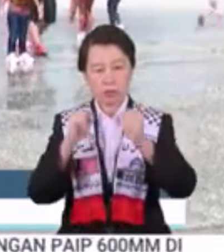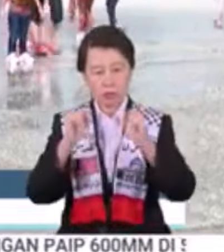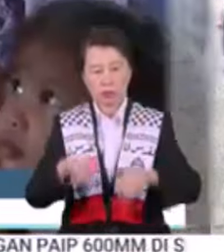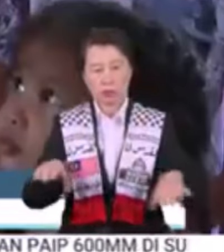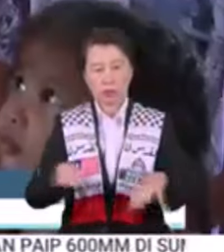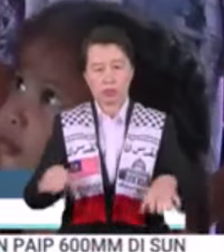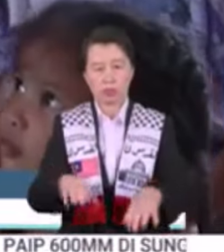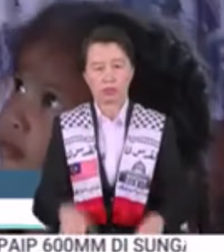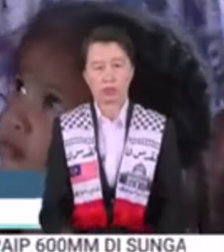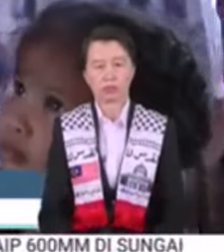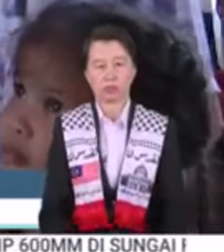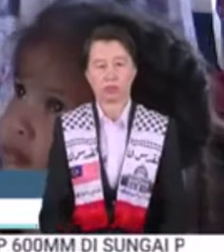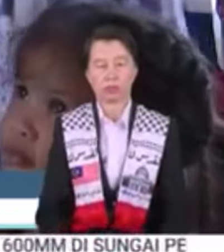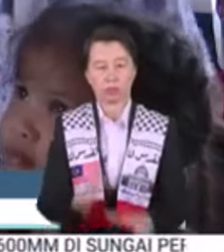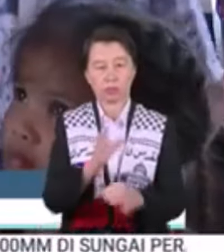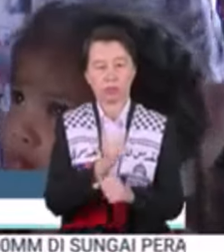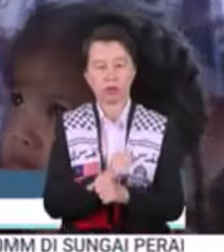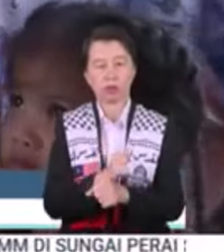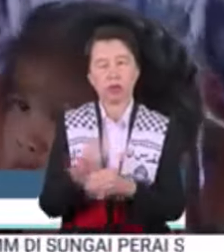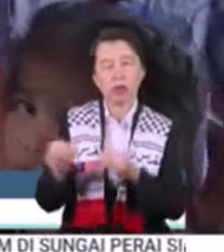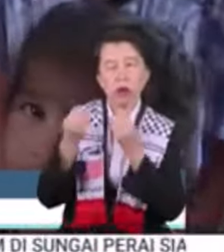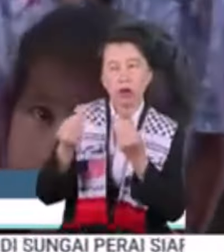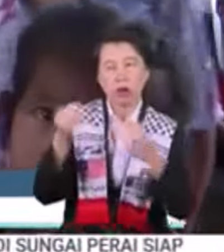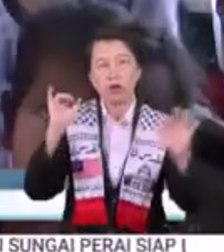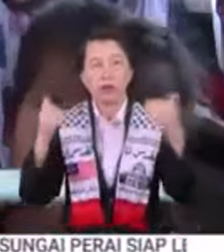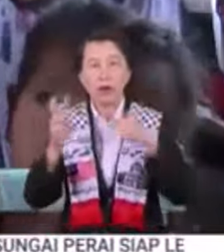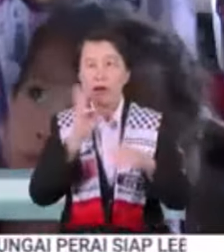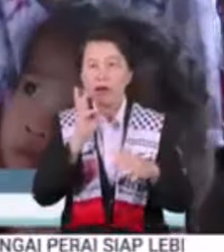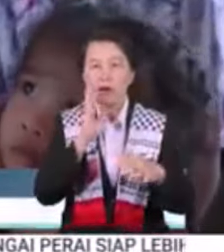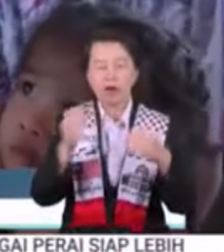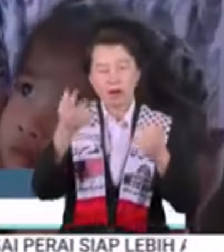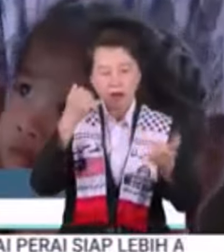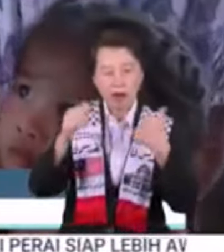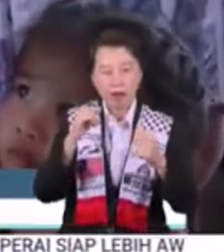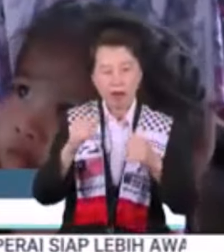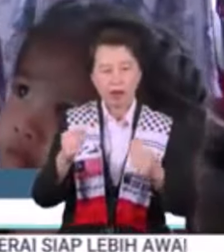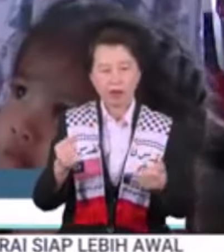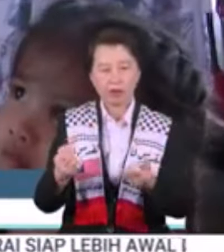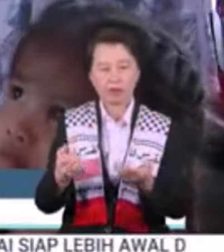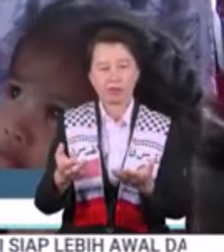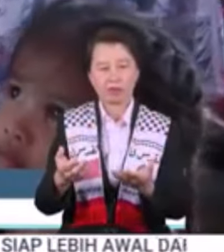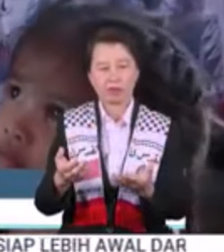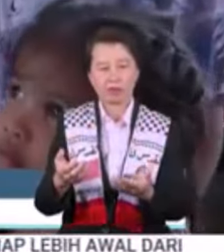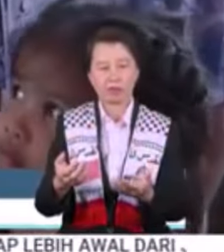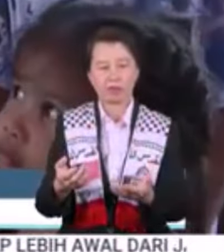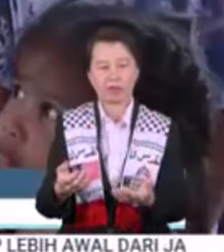lakukan. Dapat pengajaran dari bomba, dapat kenal bomba.